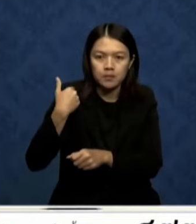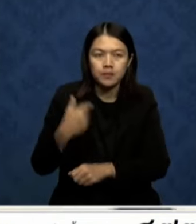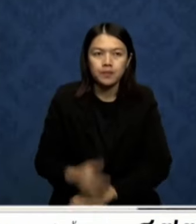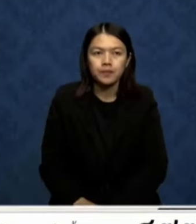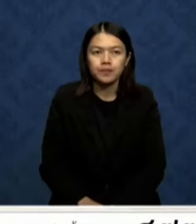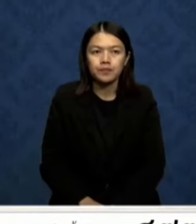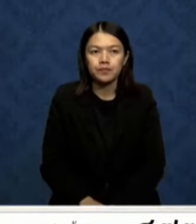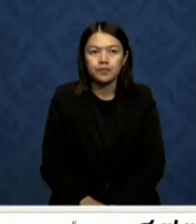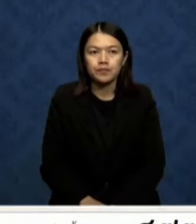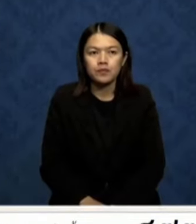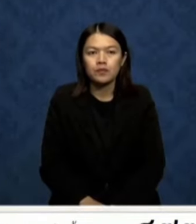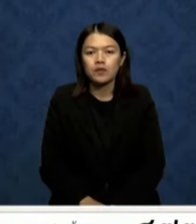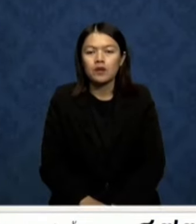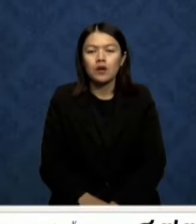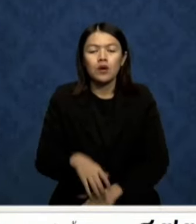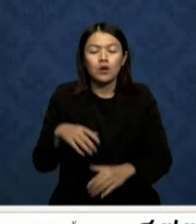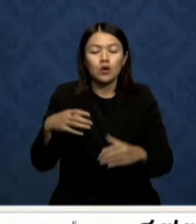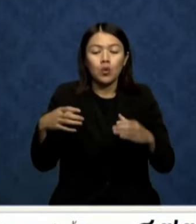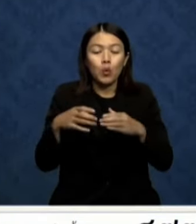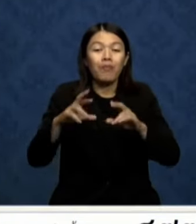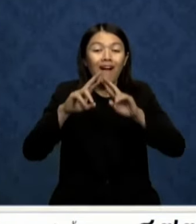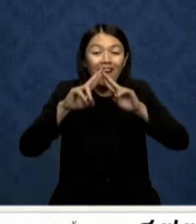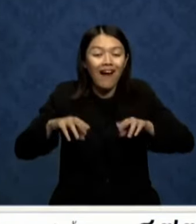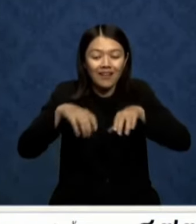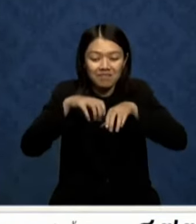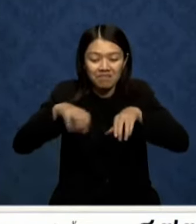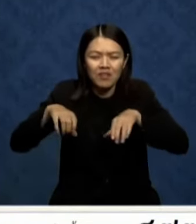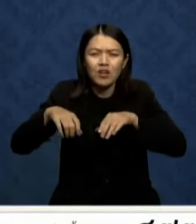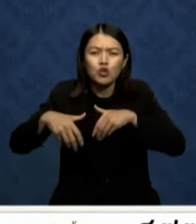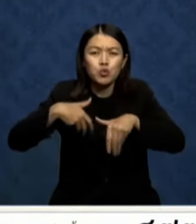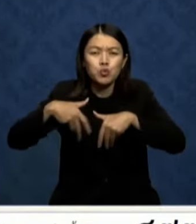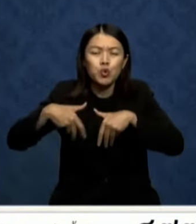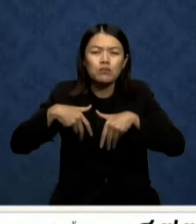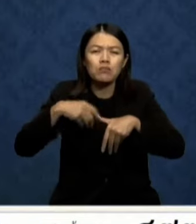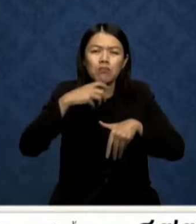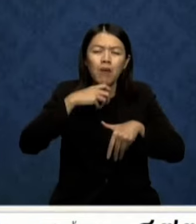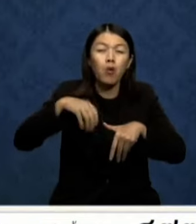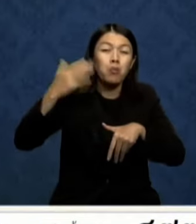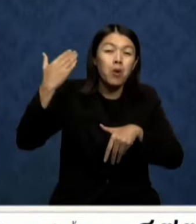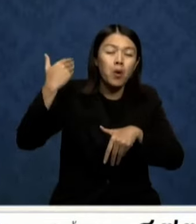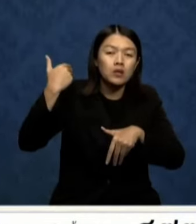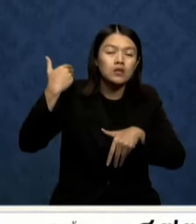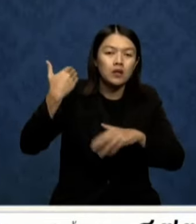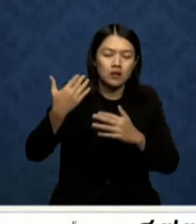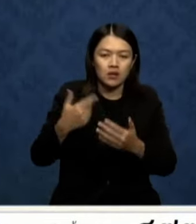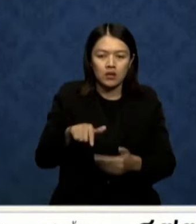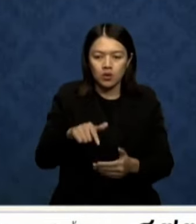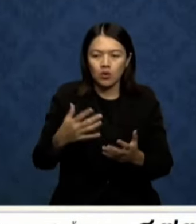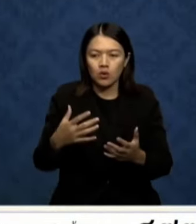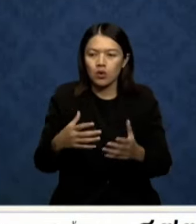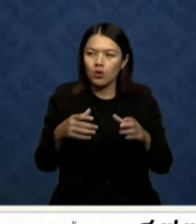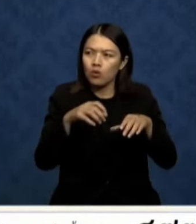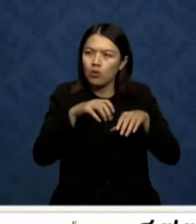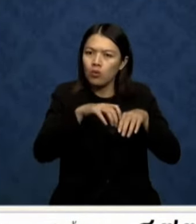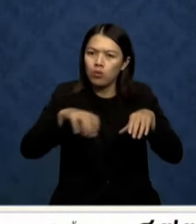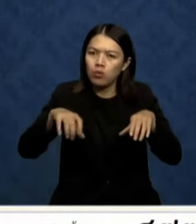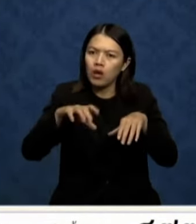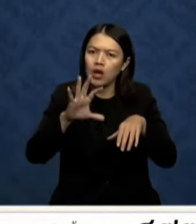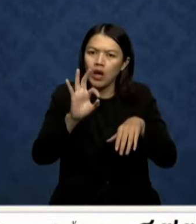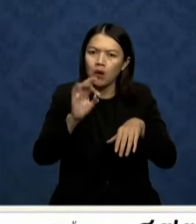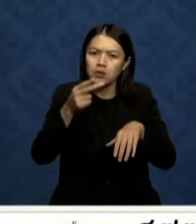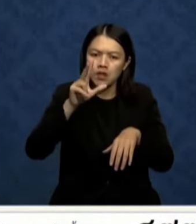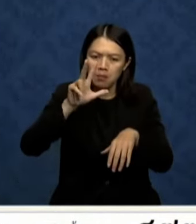ครับว่ากลุ่มวิสาหกิจชุมชนจากโครงการรัฐในอดีตที่ไม่เคยได้มีโอกาสเข้าร่วมวันนี้กลุ่มนี้เนี่ยมีทั้งหมด